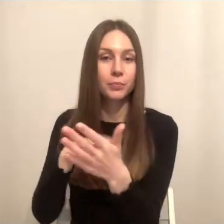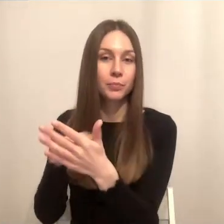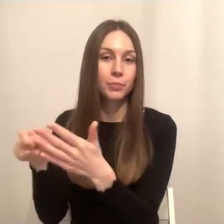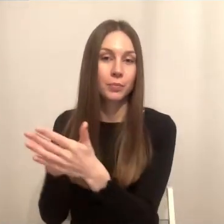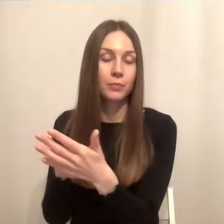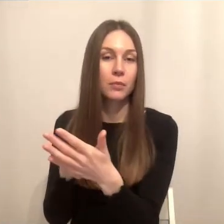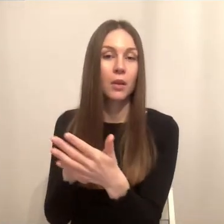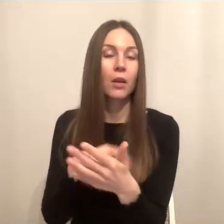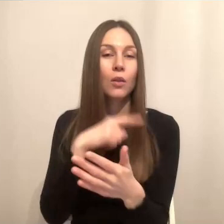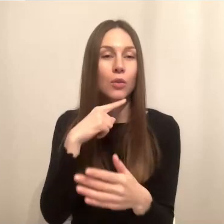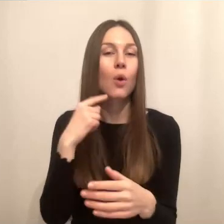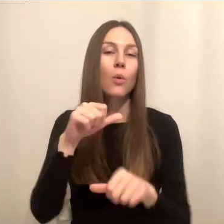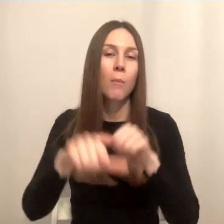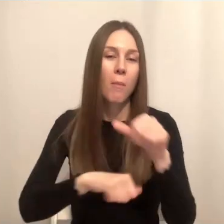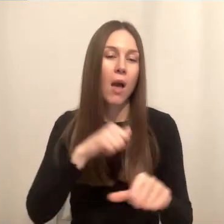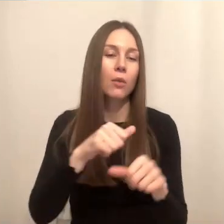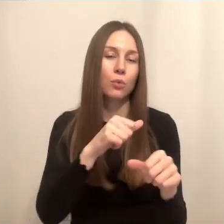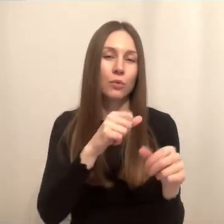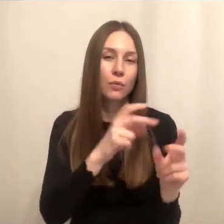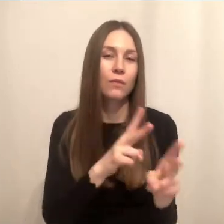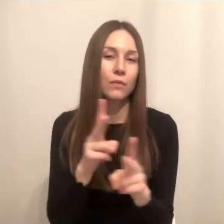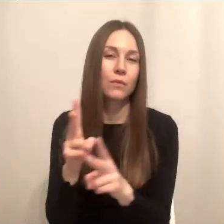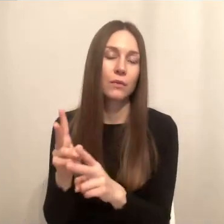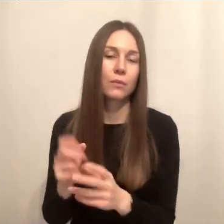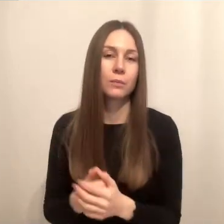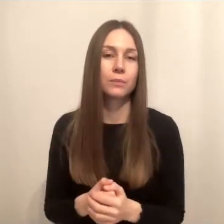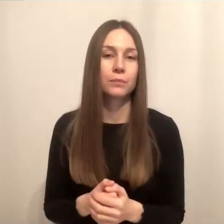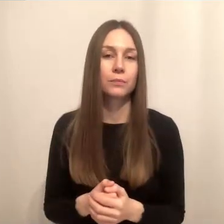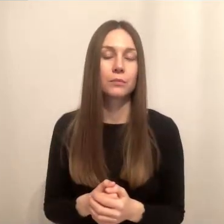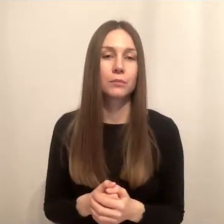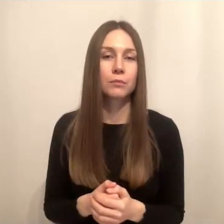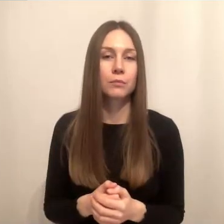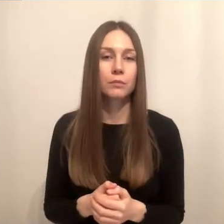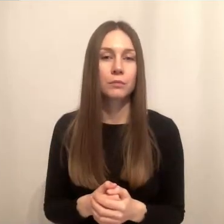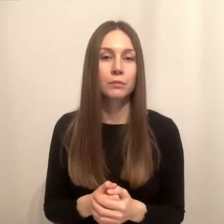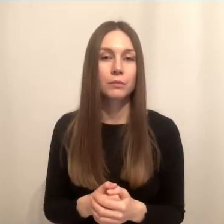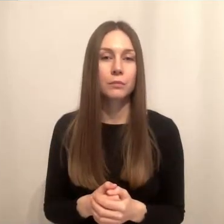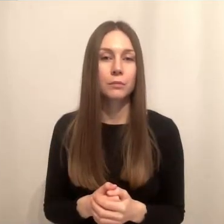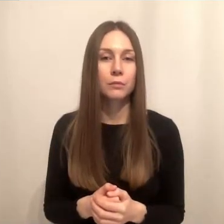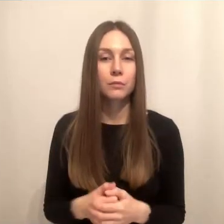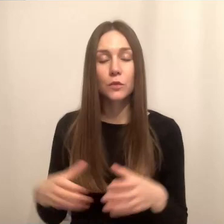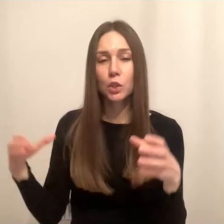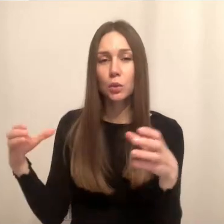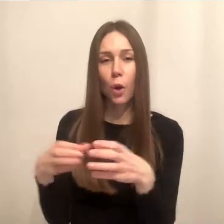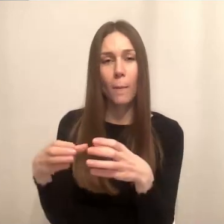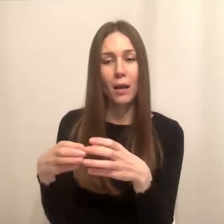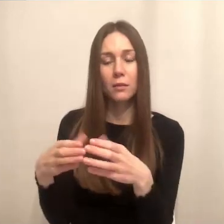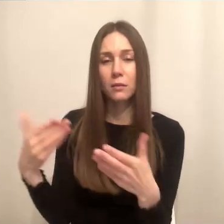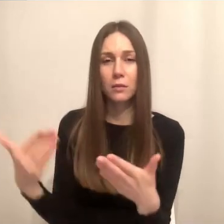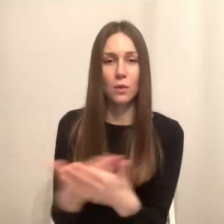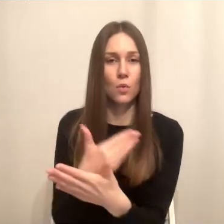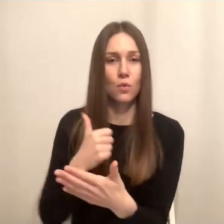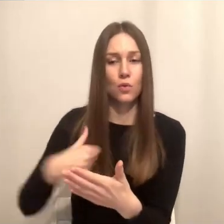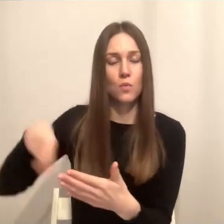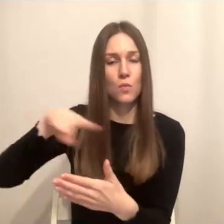labai daugybę metų ir suburčiau visiškai naują komandą. Nenoriu